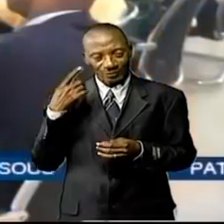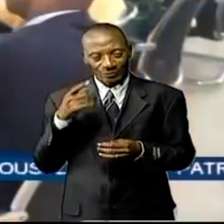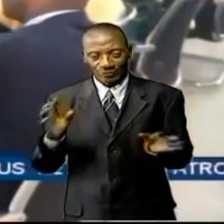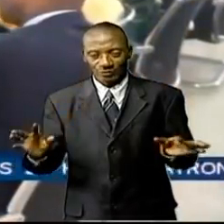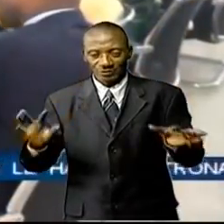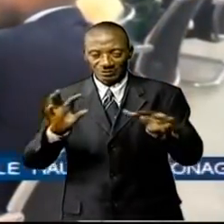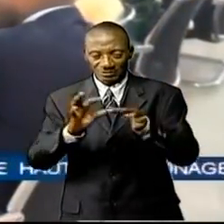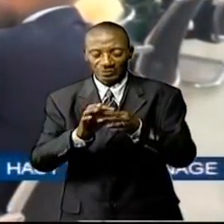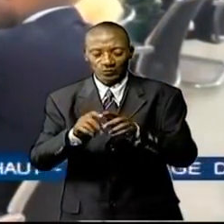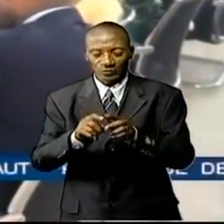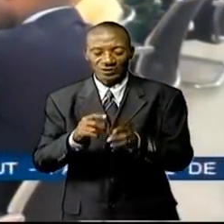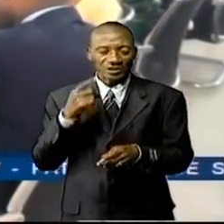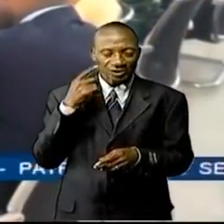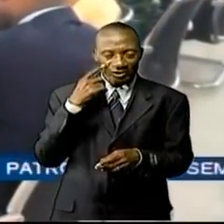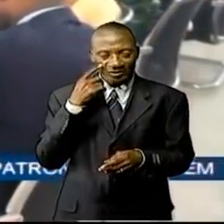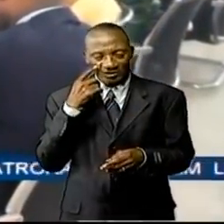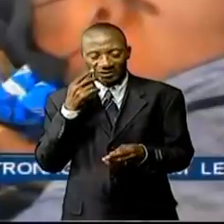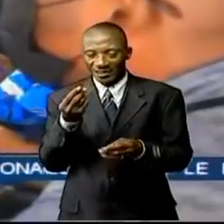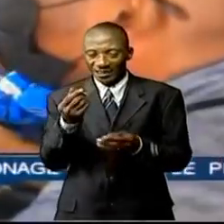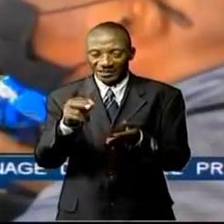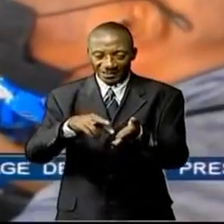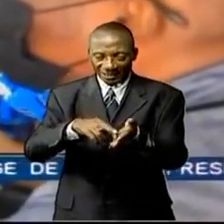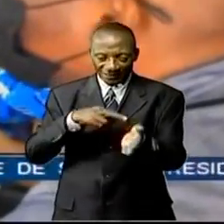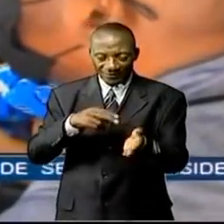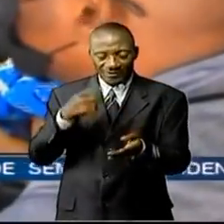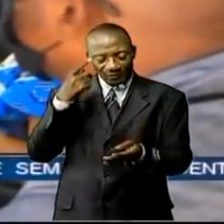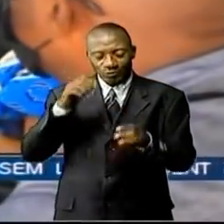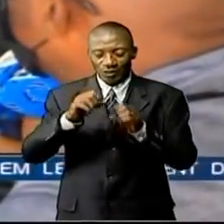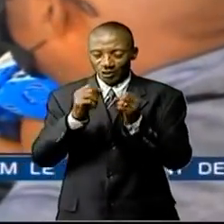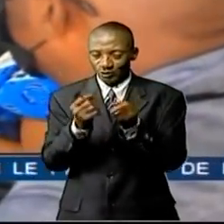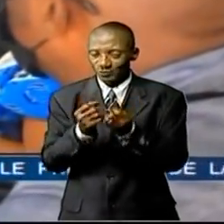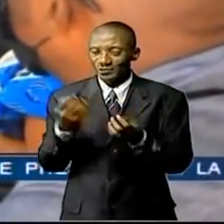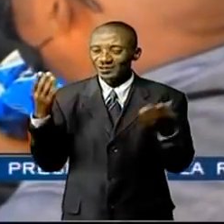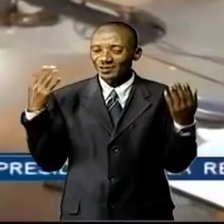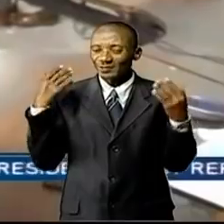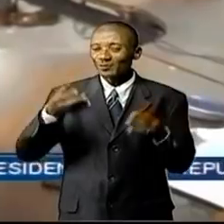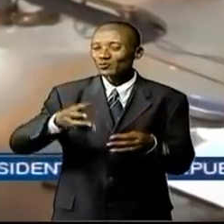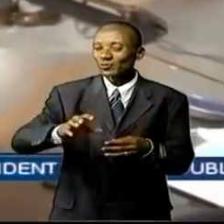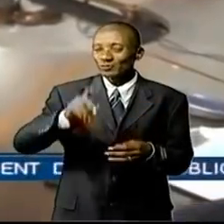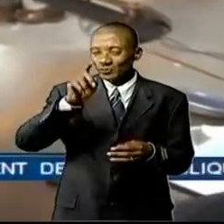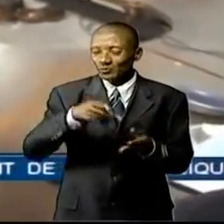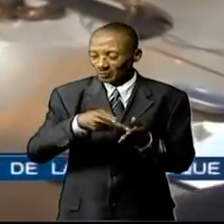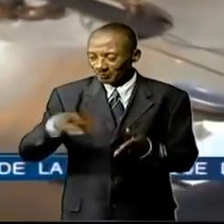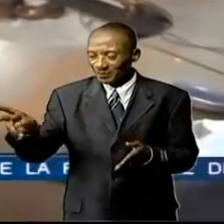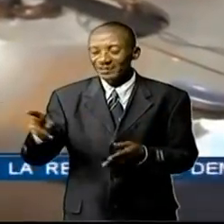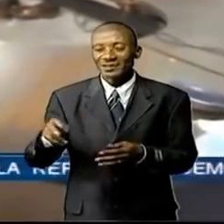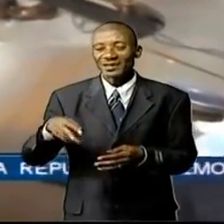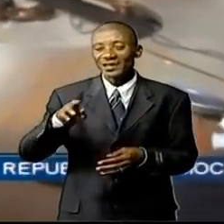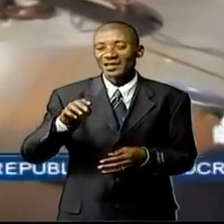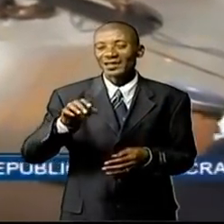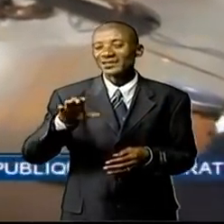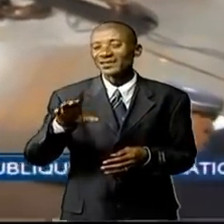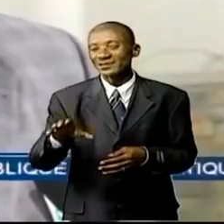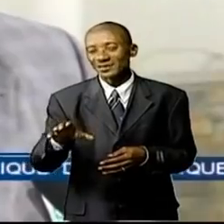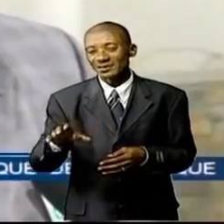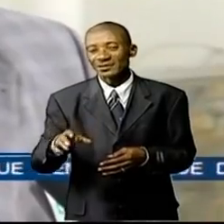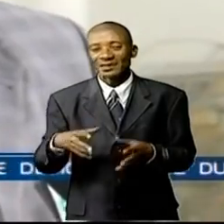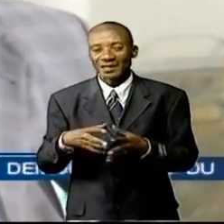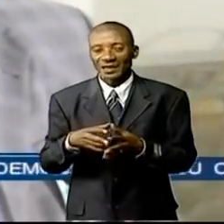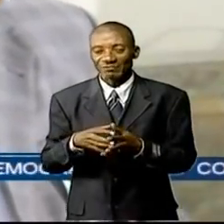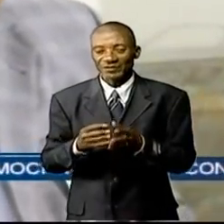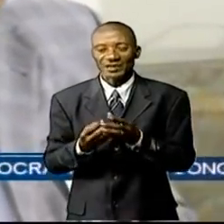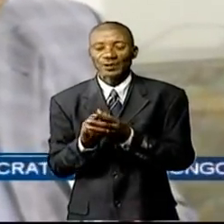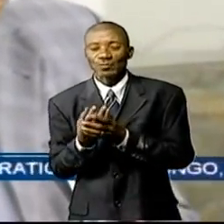redevance dans les services de la Régie des Eaux. Cette question de la redevance, comme tous les autres détails sur la production des émissions et